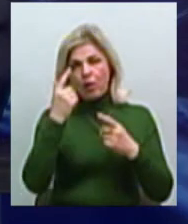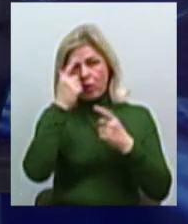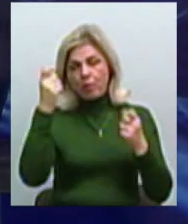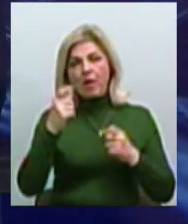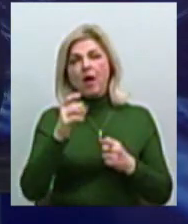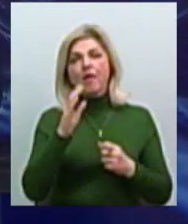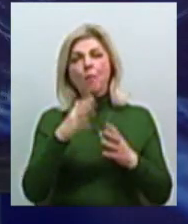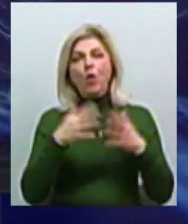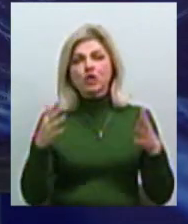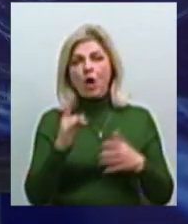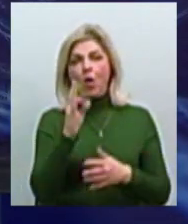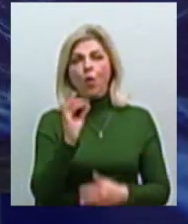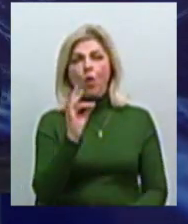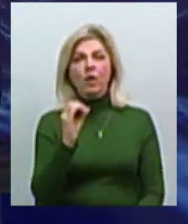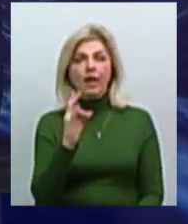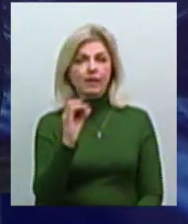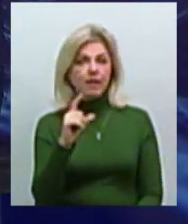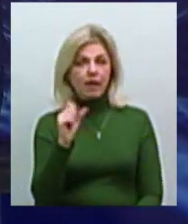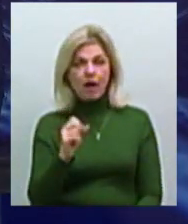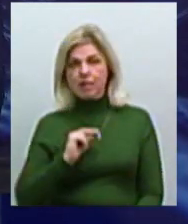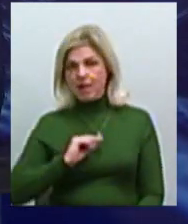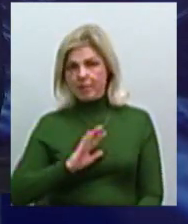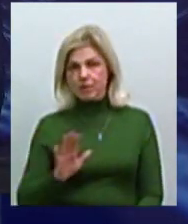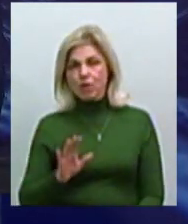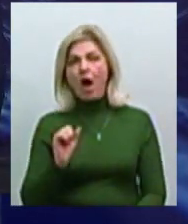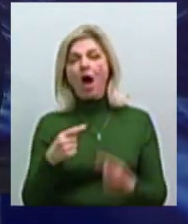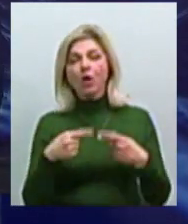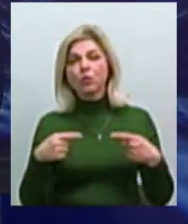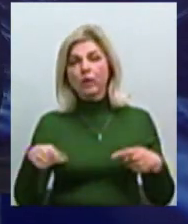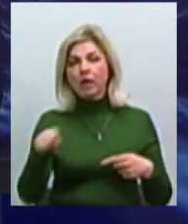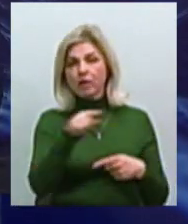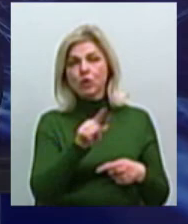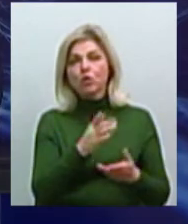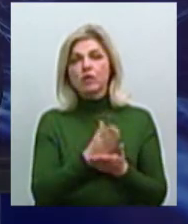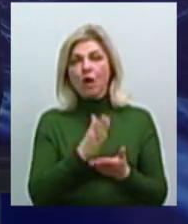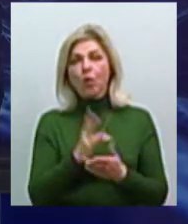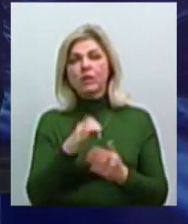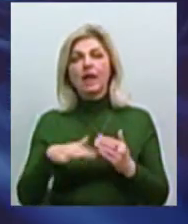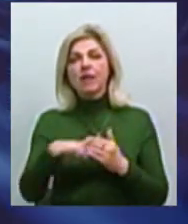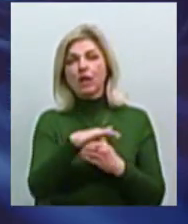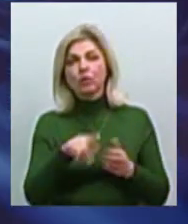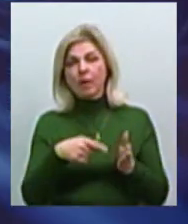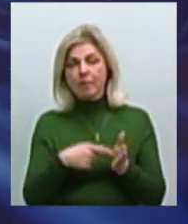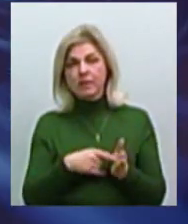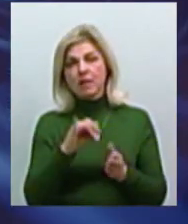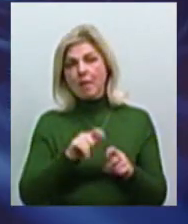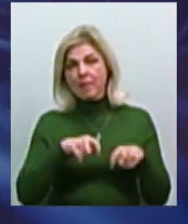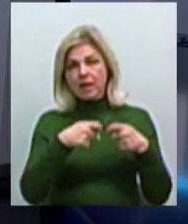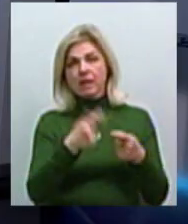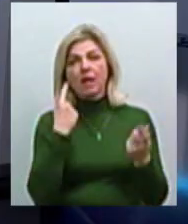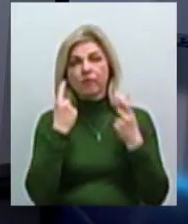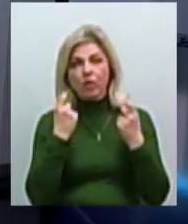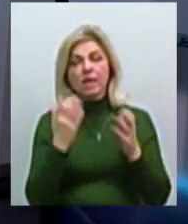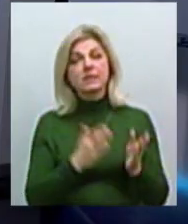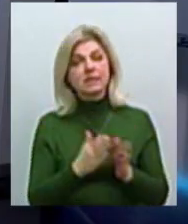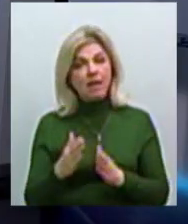спрацював. Остальні 168, які встановлені по території міста, успішно передали цю інформацію. Тобто система